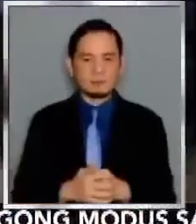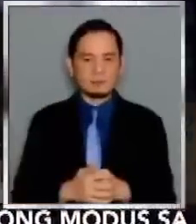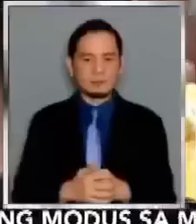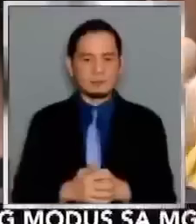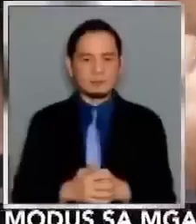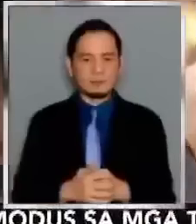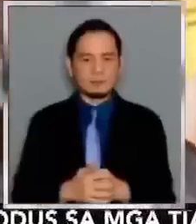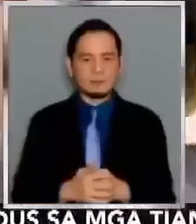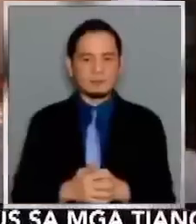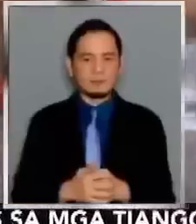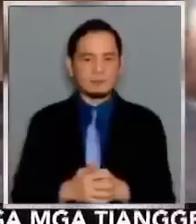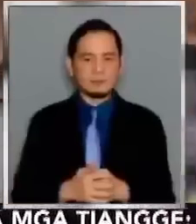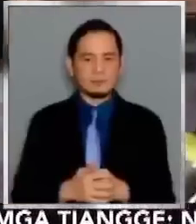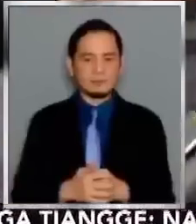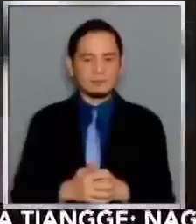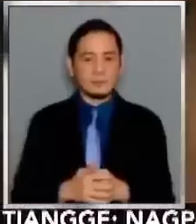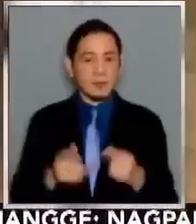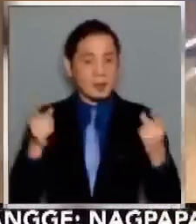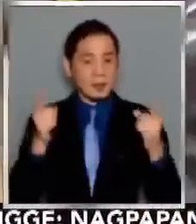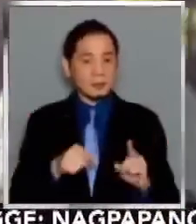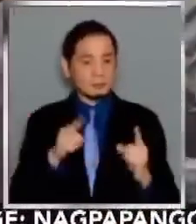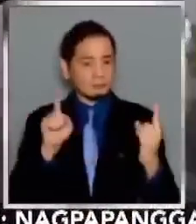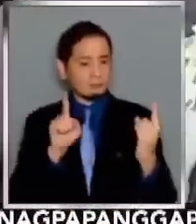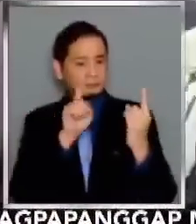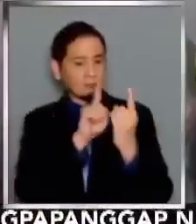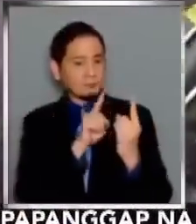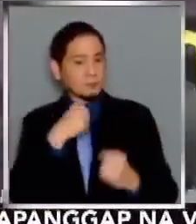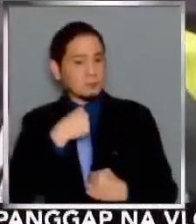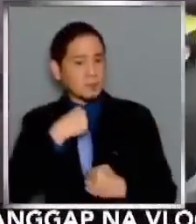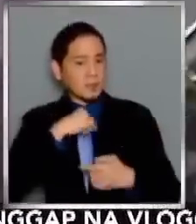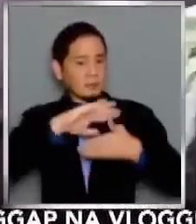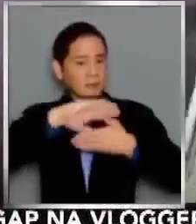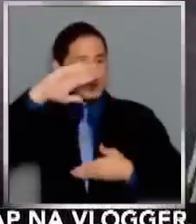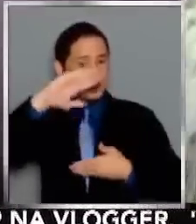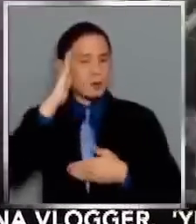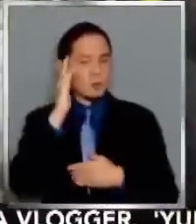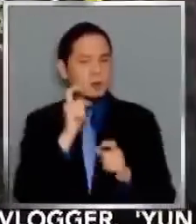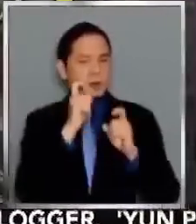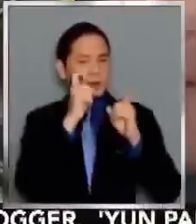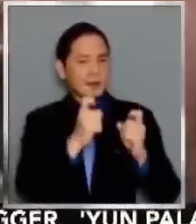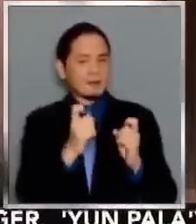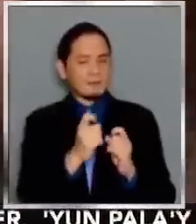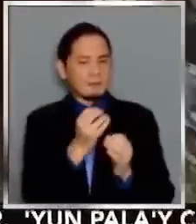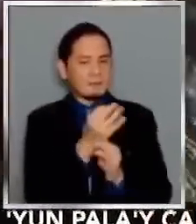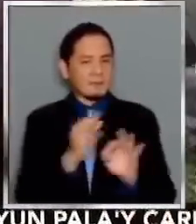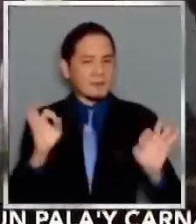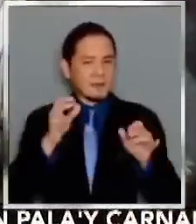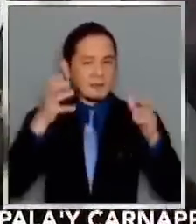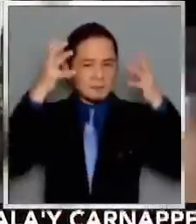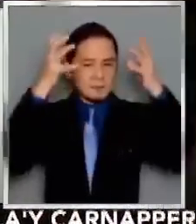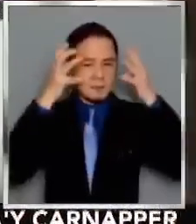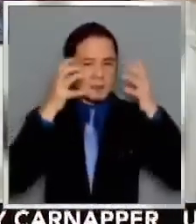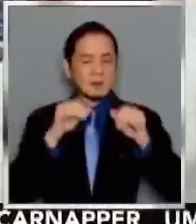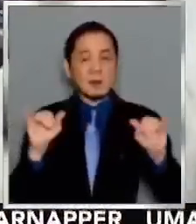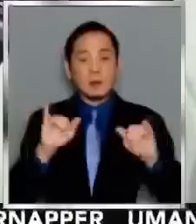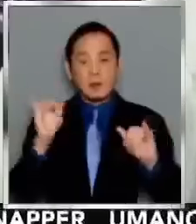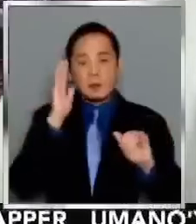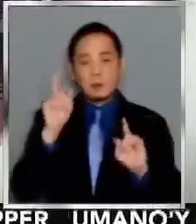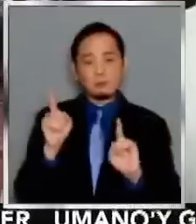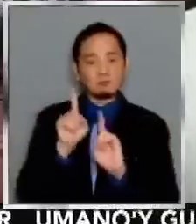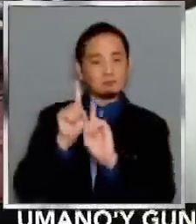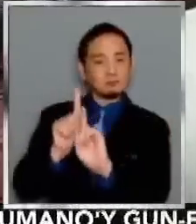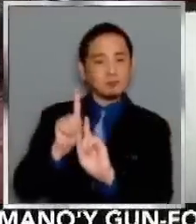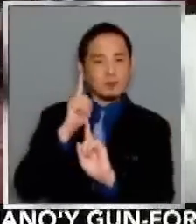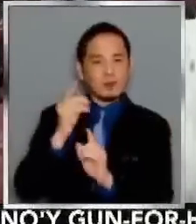na pulubi, sasabihang nasa vlog siya at bibigyan ng libreng helmet at sasamahan pang mag-grocery. Pero